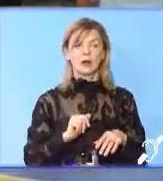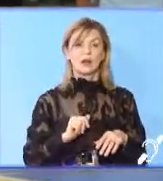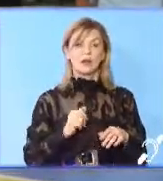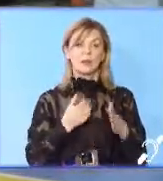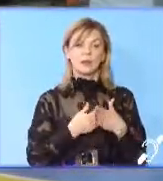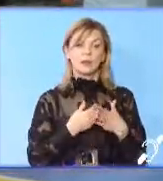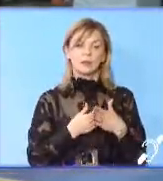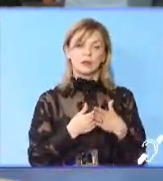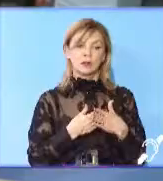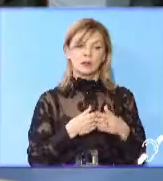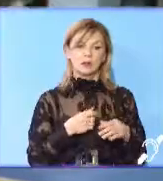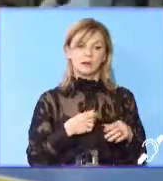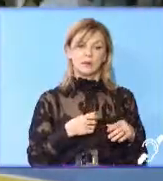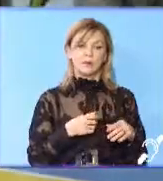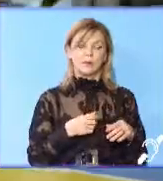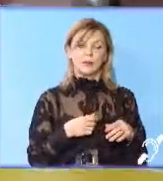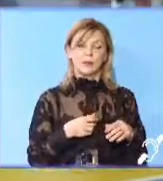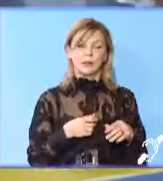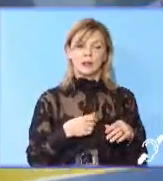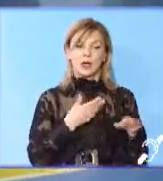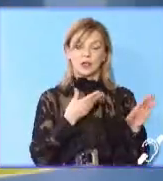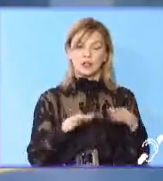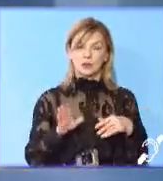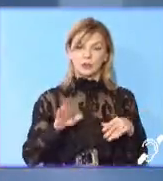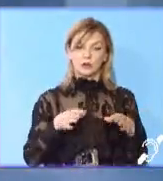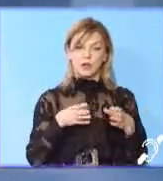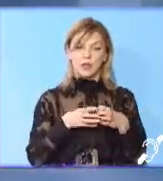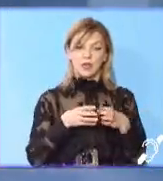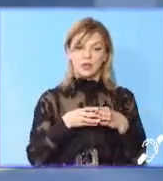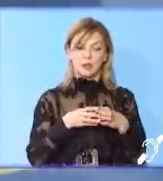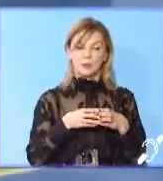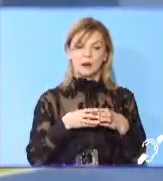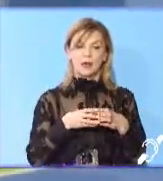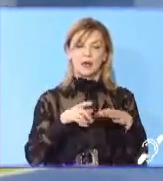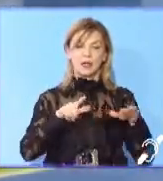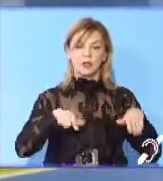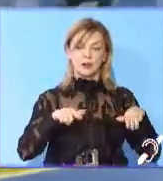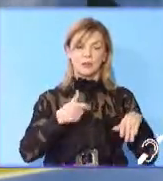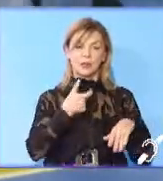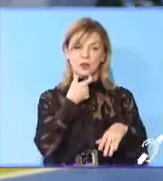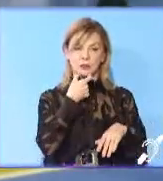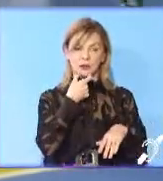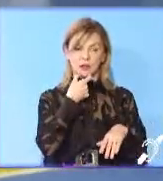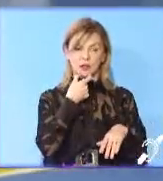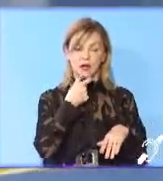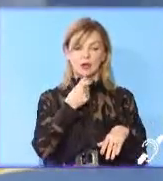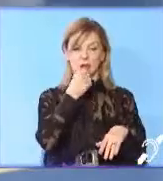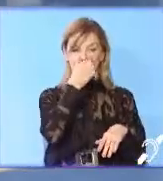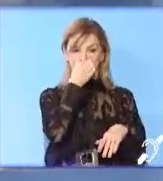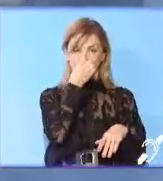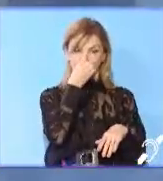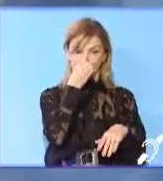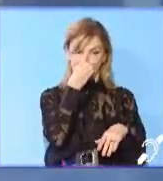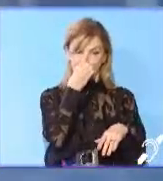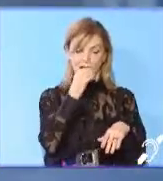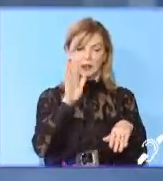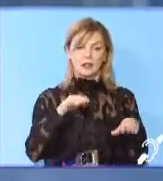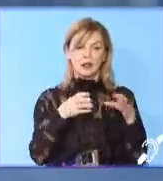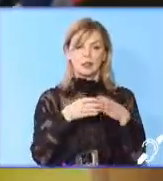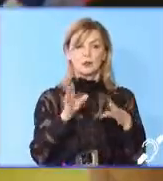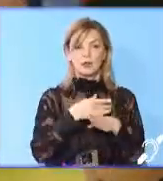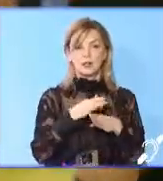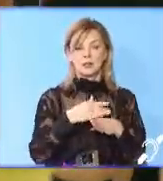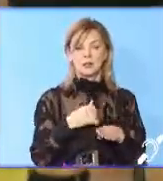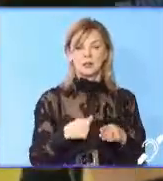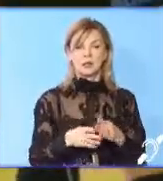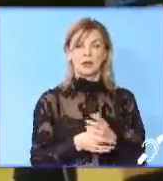tricoul echipei CSM Slatina. Ea a debutat la Naționala de Senioare la 17 ani în amicalul cu Germania în 22